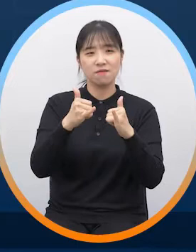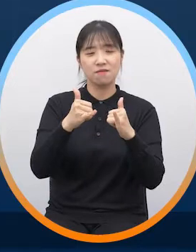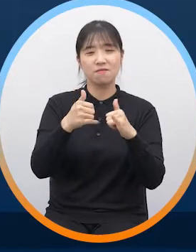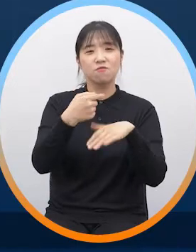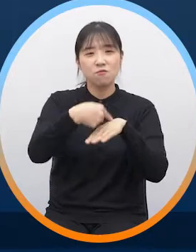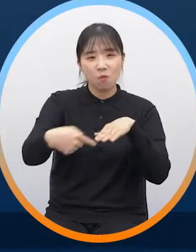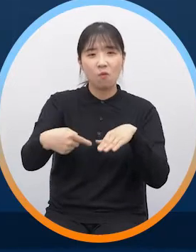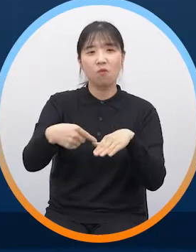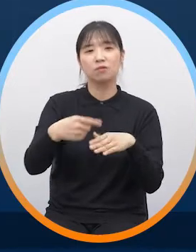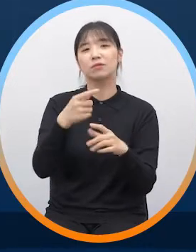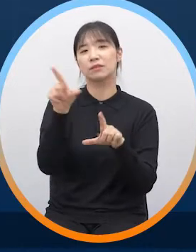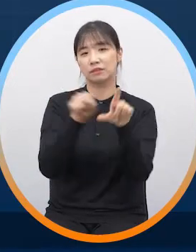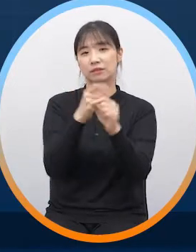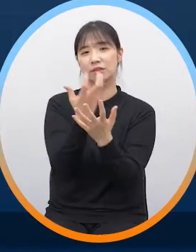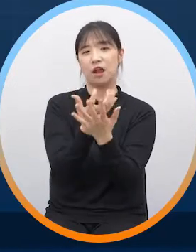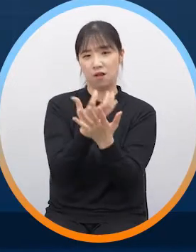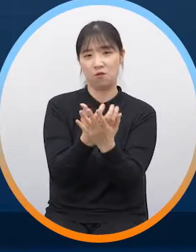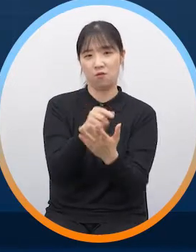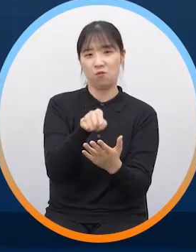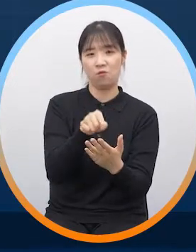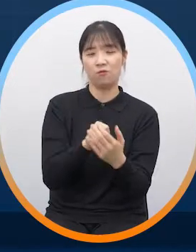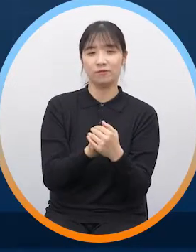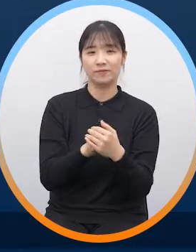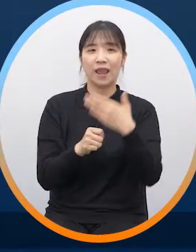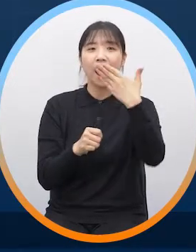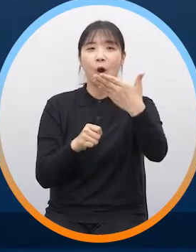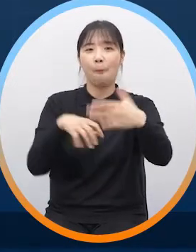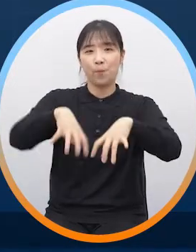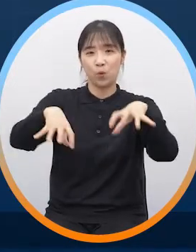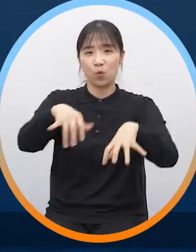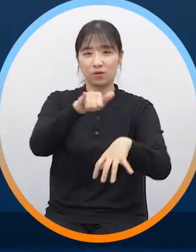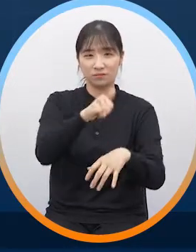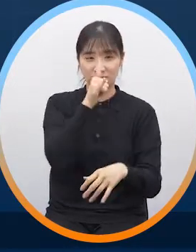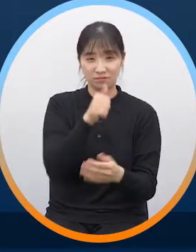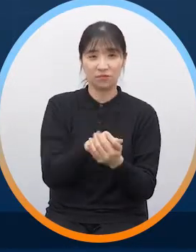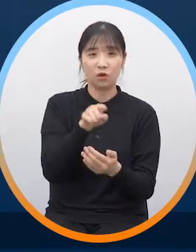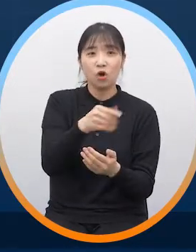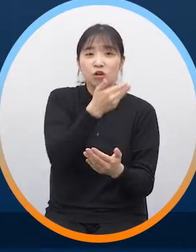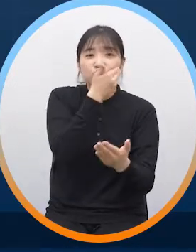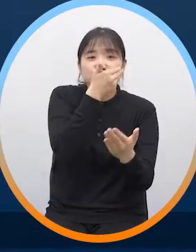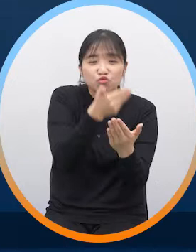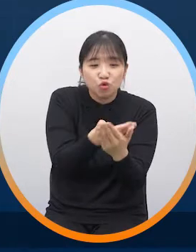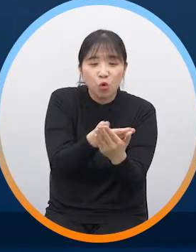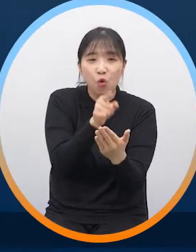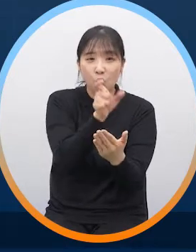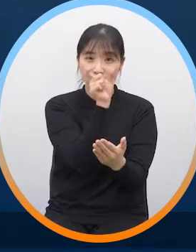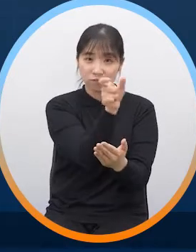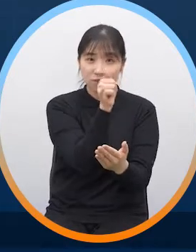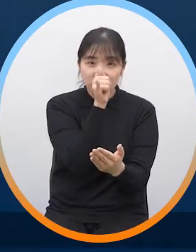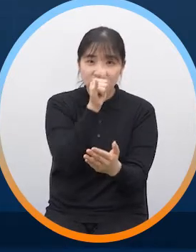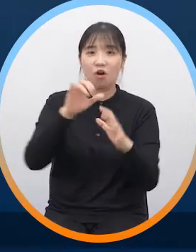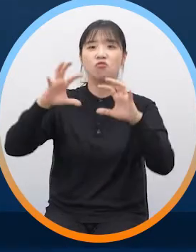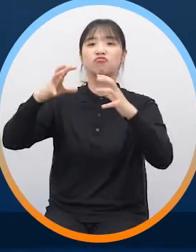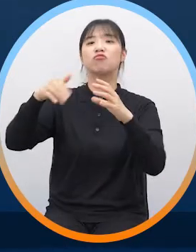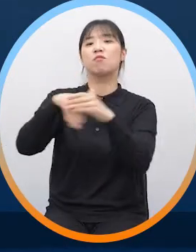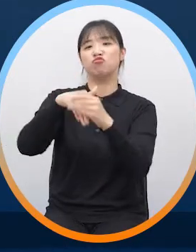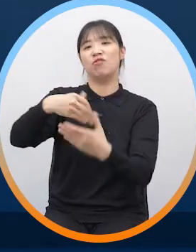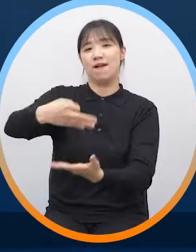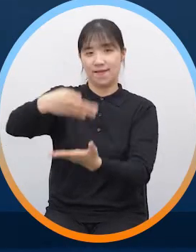자료라고 하는데 9동이 있습니다. 그래서 앞에 중요가 붙으면 국가문화재입니다.